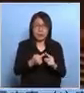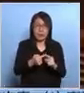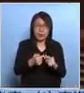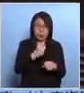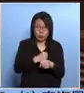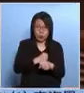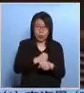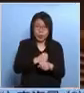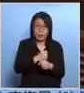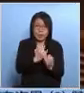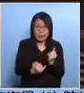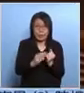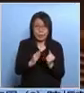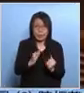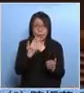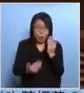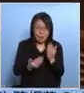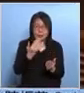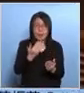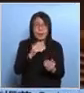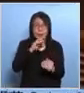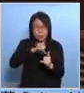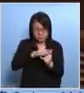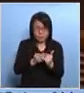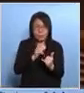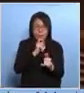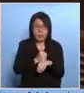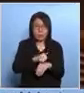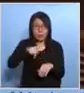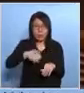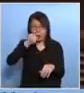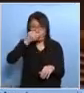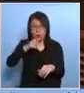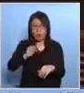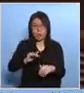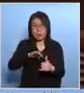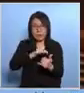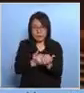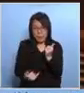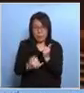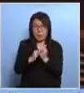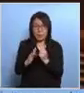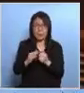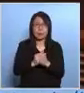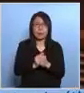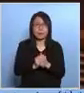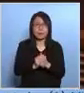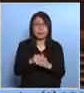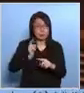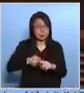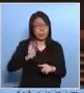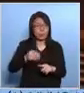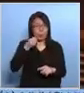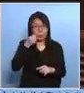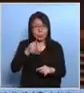他方法啦，令到她是可以懷孕，在香港呢可以生仔。其實呢 他都是應